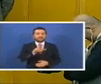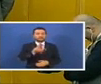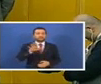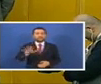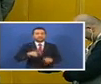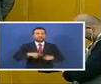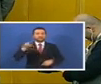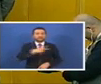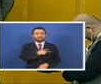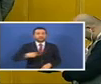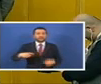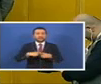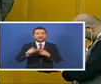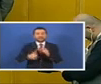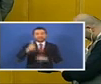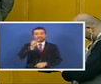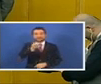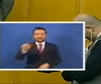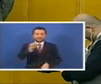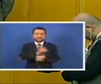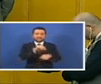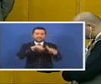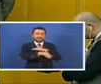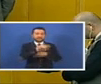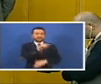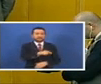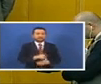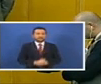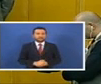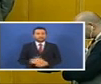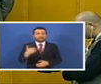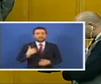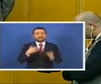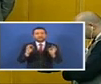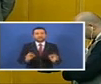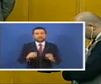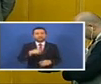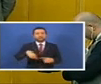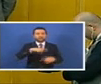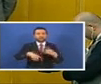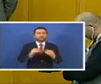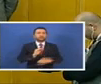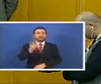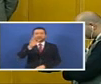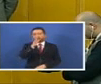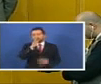75'in üzerinde belediye başkanlarımız zindanlarda. Biz tabii ki bunları çok